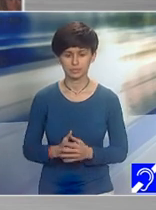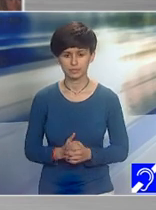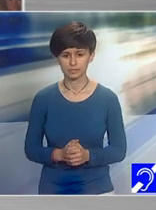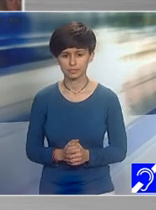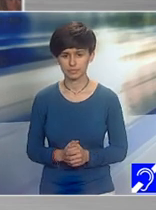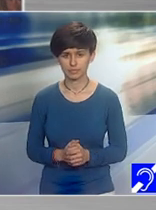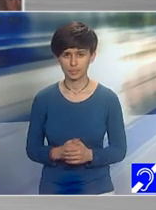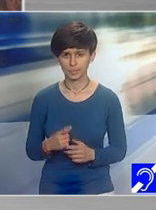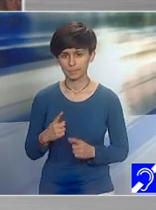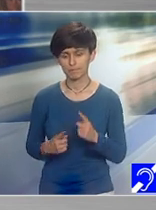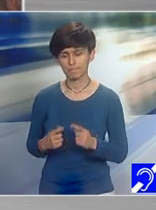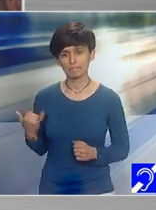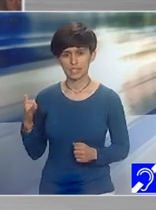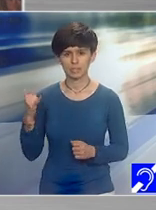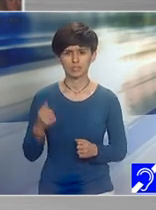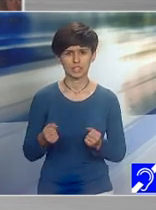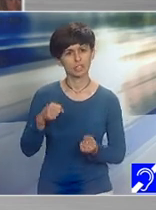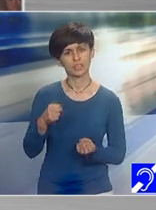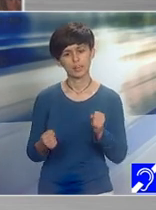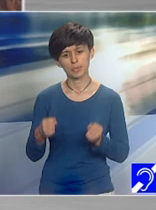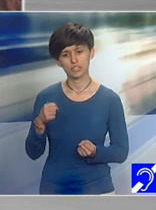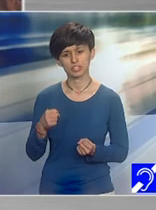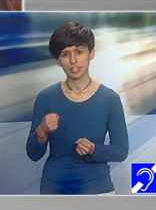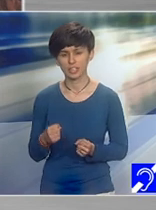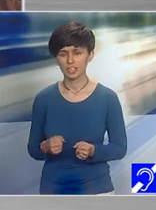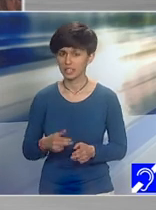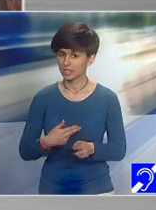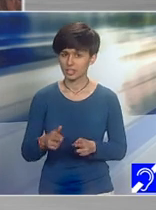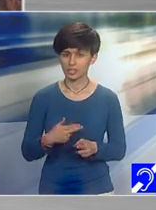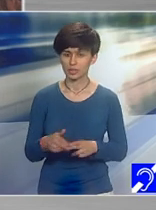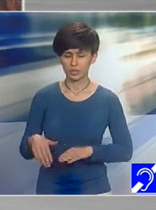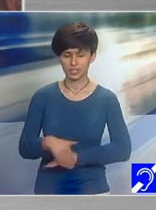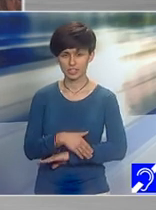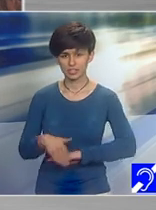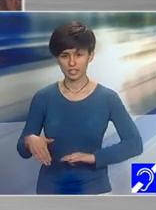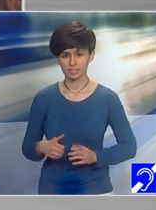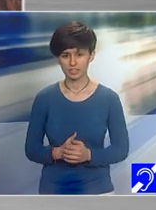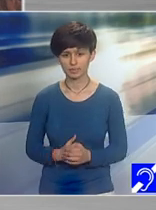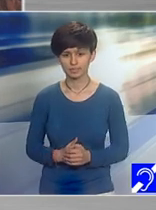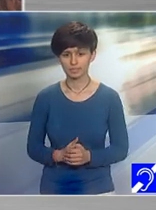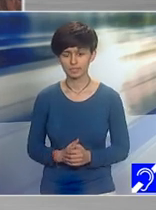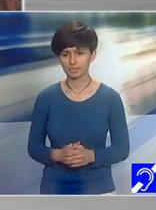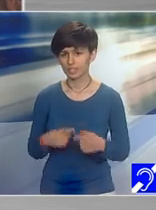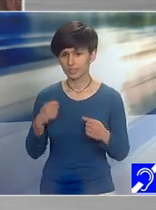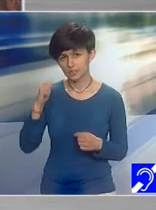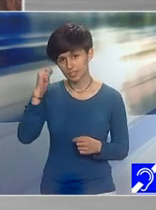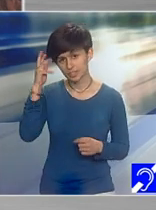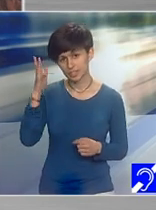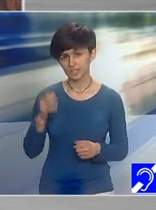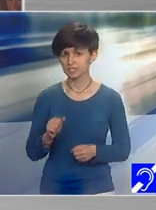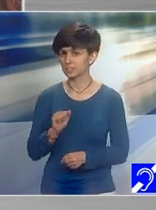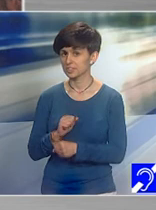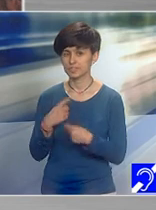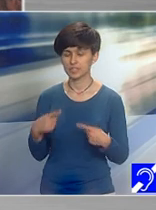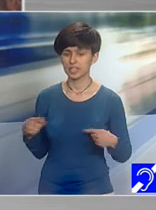Deci aspirăm doar centrul șoselei, pentru că nu se va întâmpla nimic. Și zi de zi, săptămână de săptămână, scăpăm